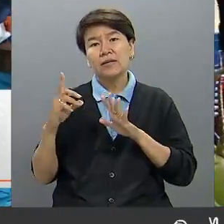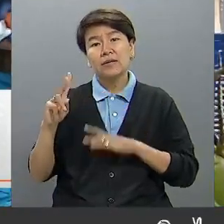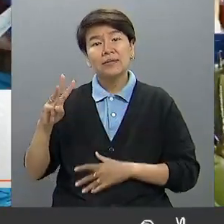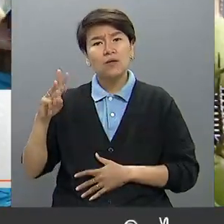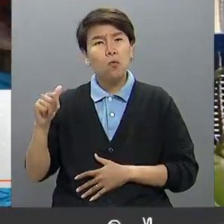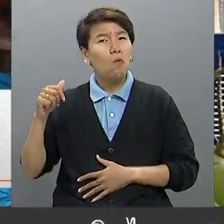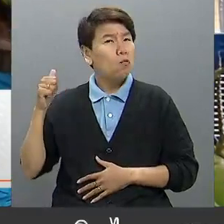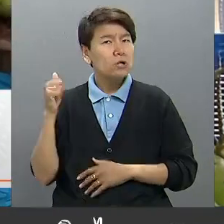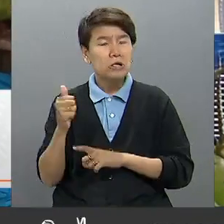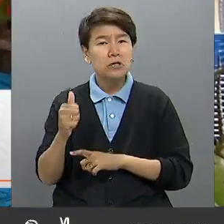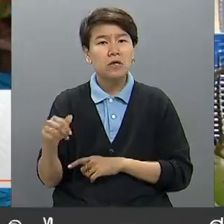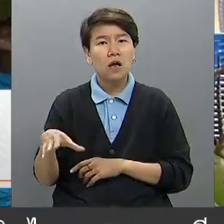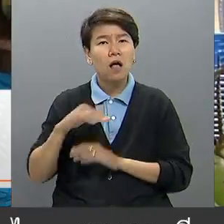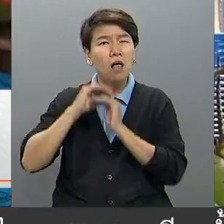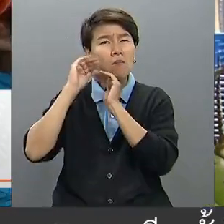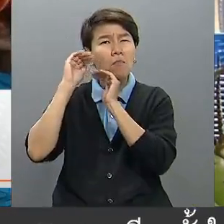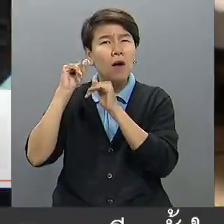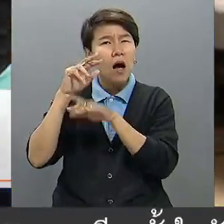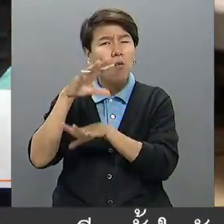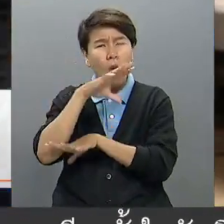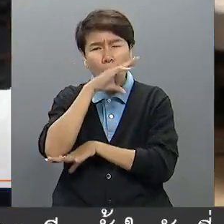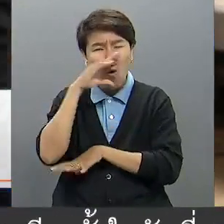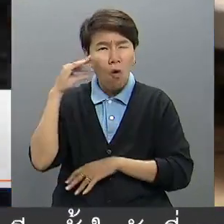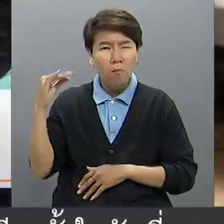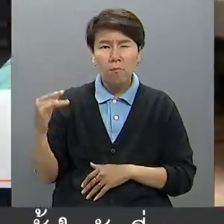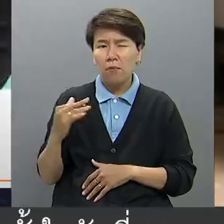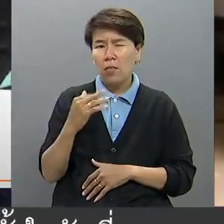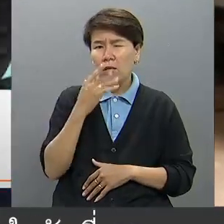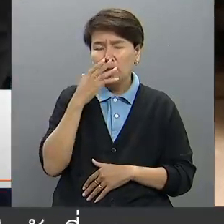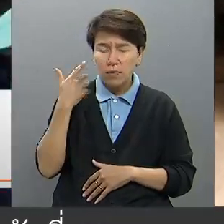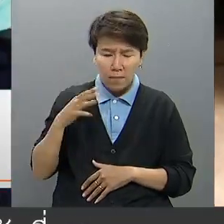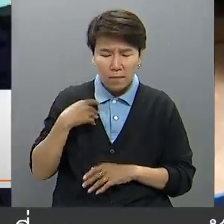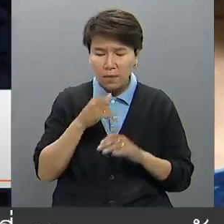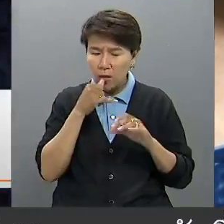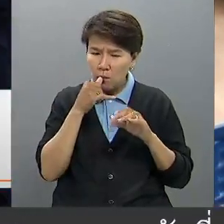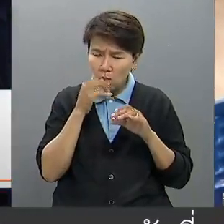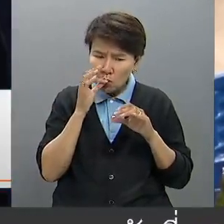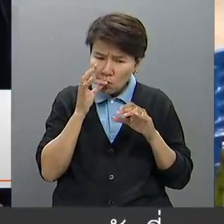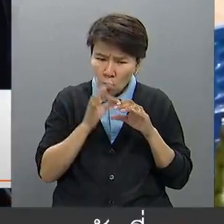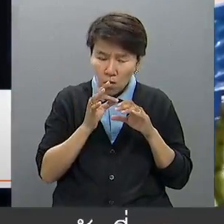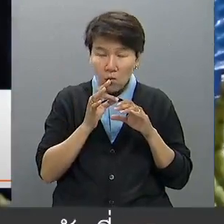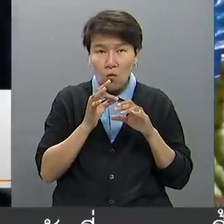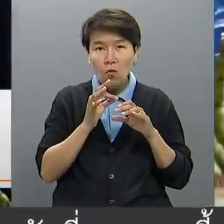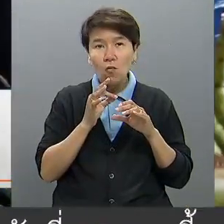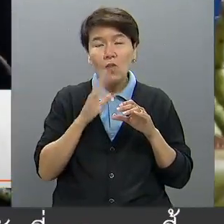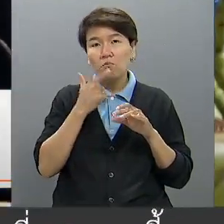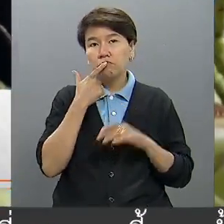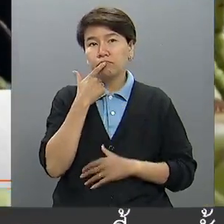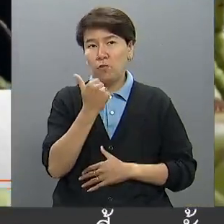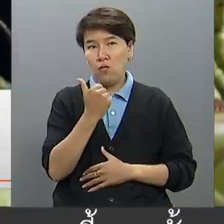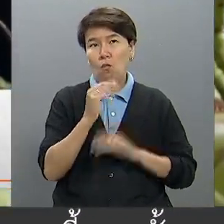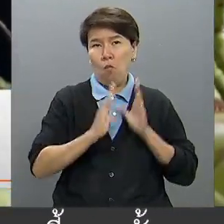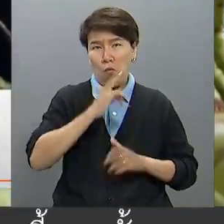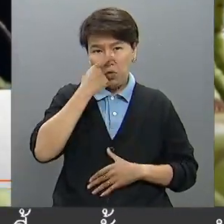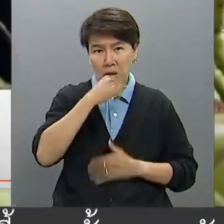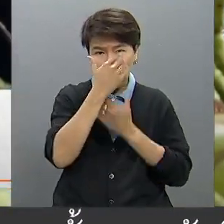นะครับมันมีเอกลักษณ์เฉพาะในเรื่องของกล ิ ่นรสชาติอร่อยตอนนี้คือได้รับความนิยมทั้งชาวไทยและชาวต่างชาติเลยครับ ค่ะท